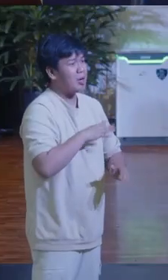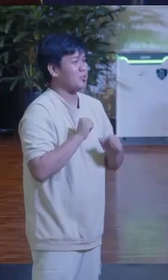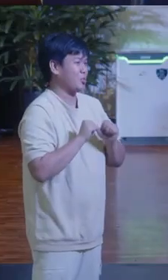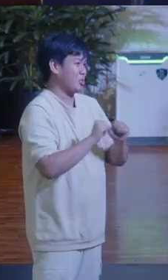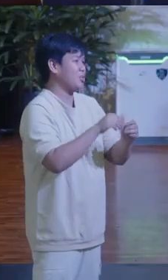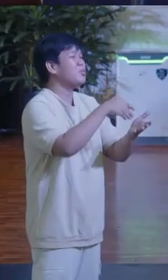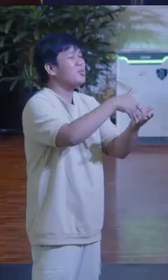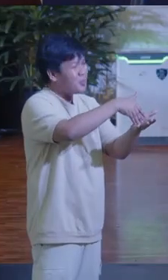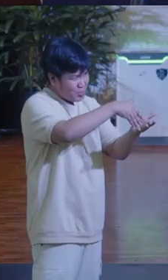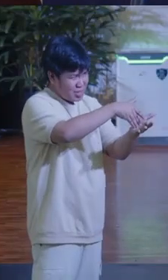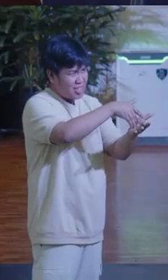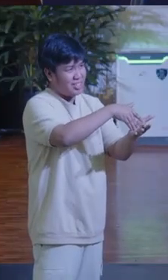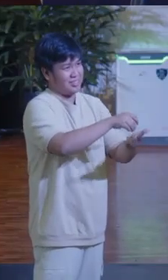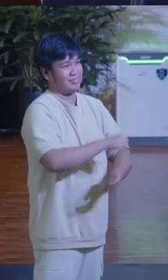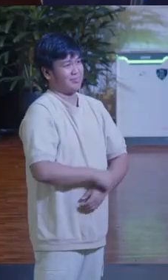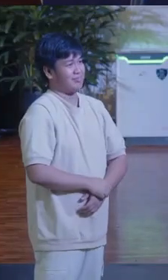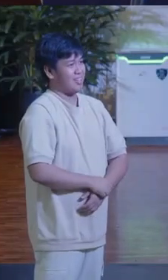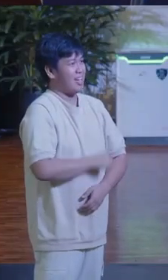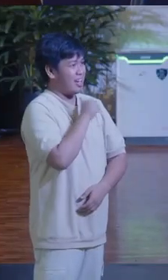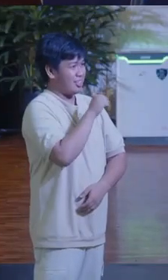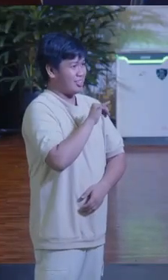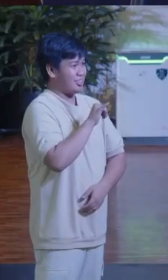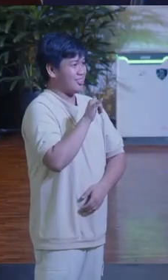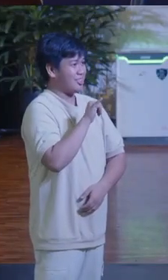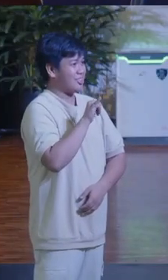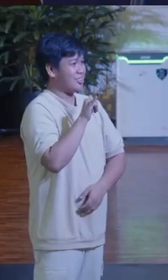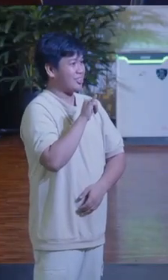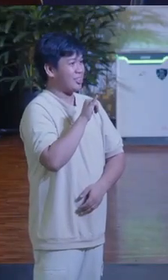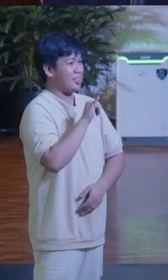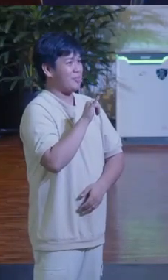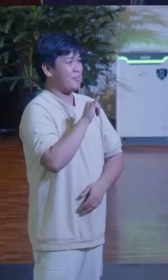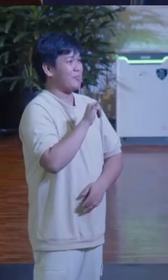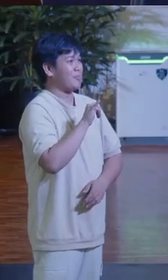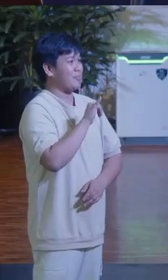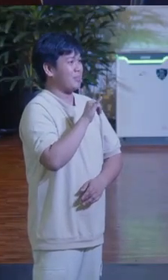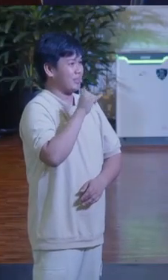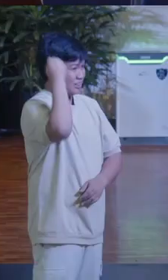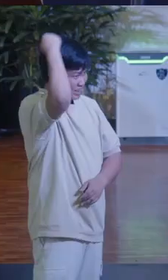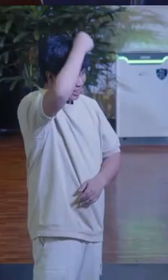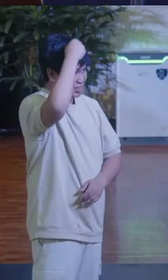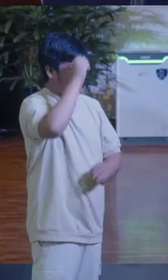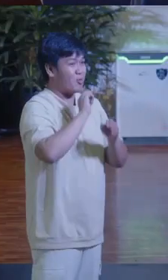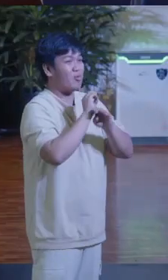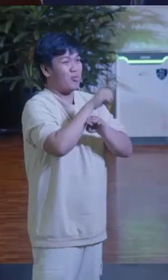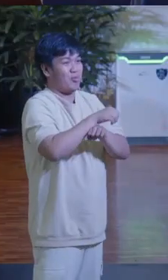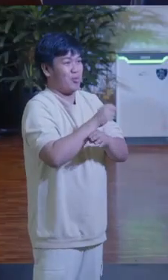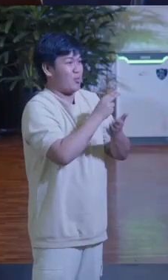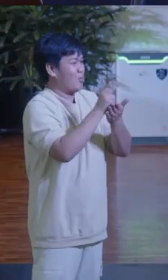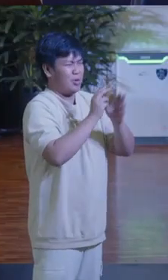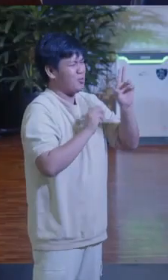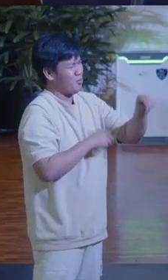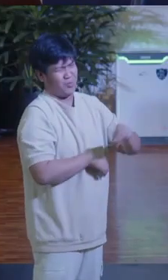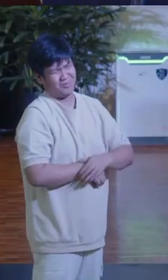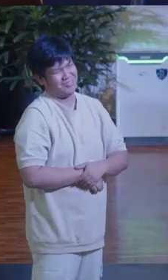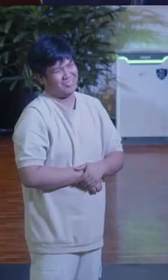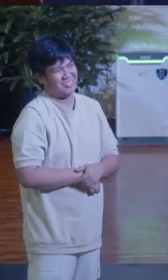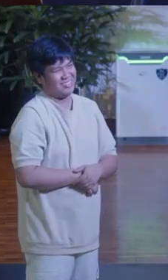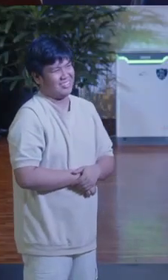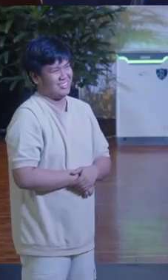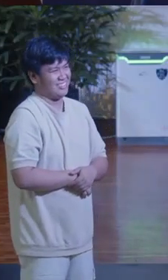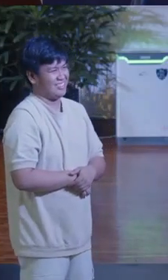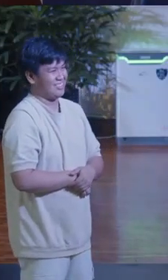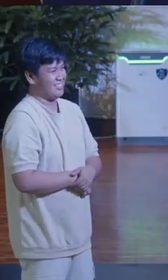At best, nakikisama lang si Pedro. Ayaw niya sigurong ma-offend para madala pa rin niya sa kanilang